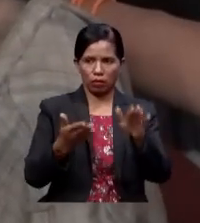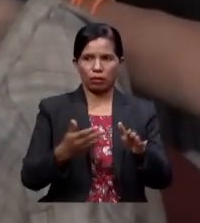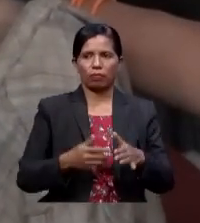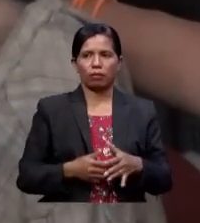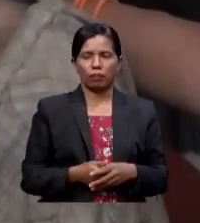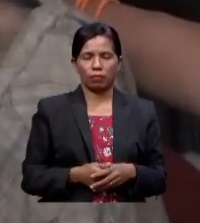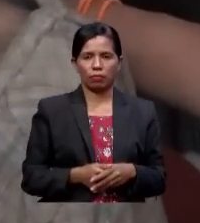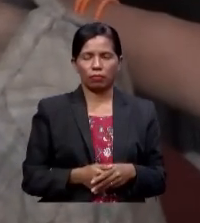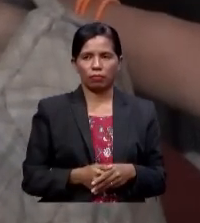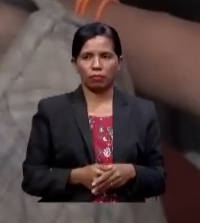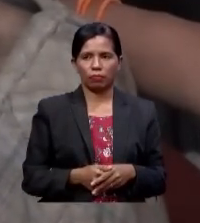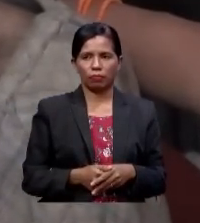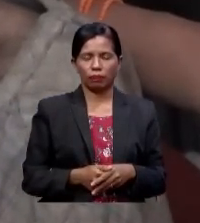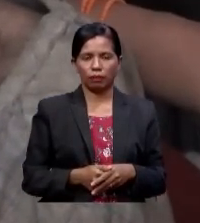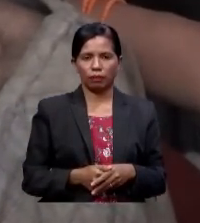horas mate ka bo.